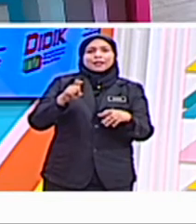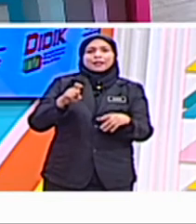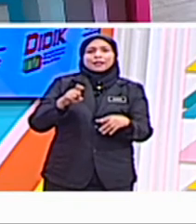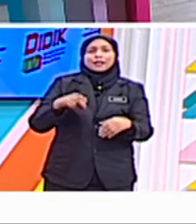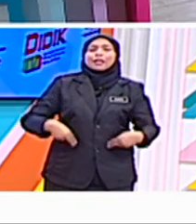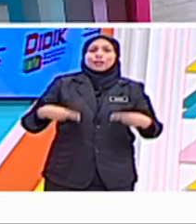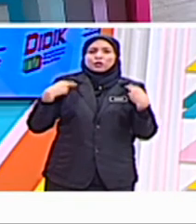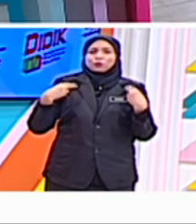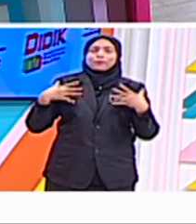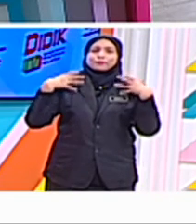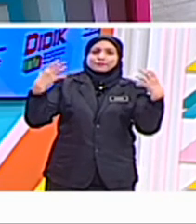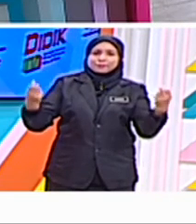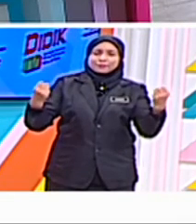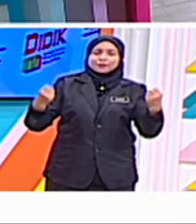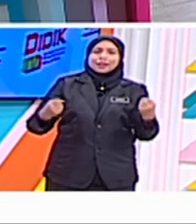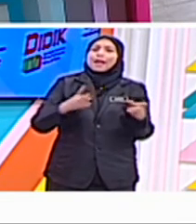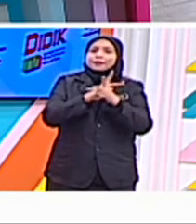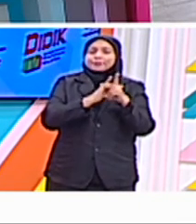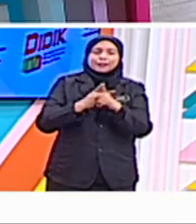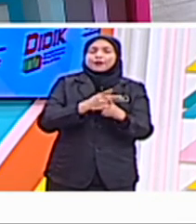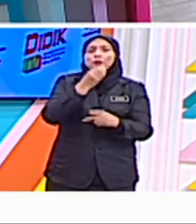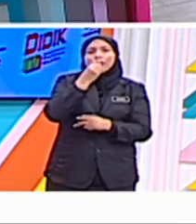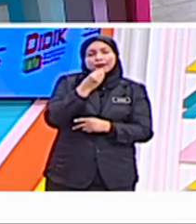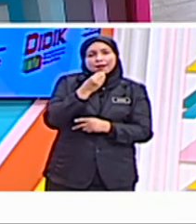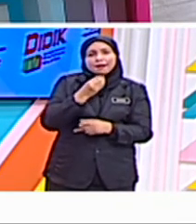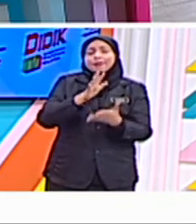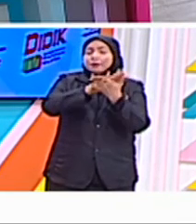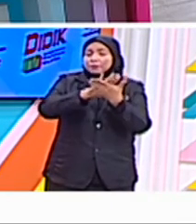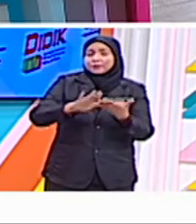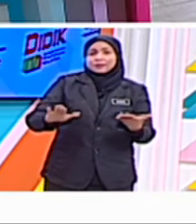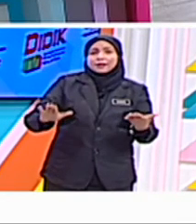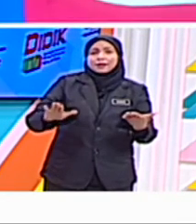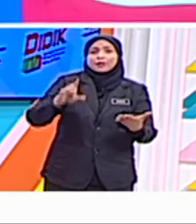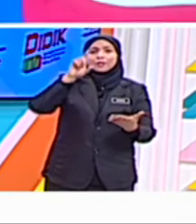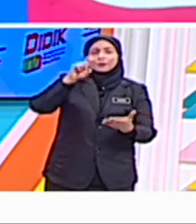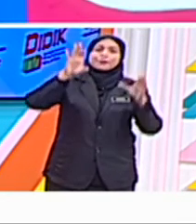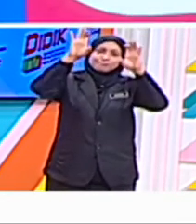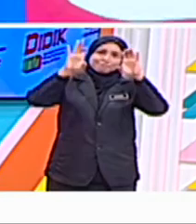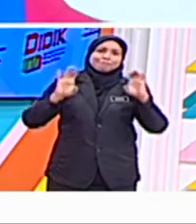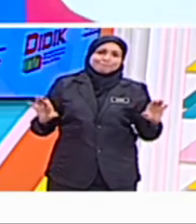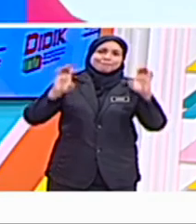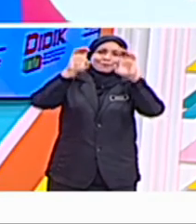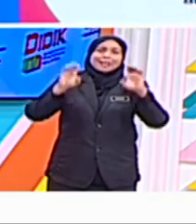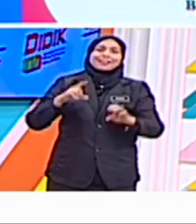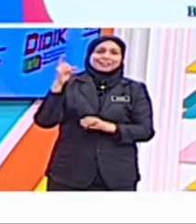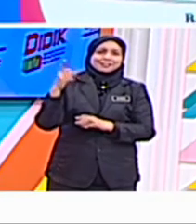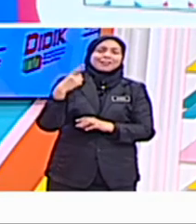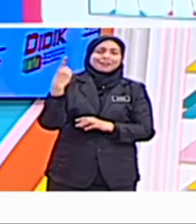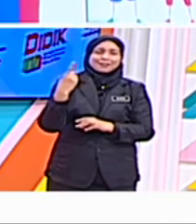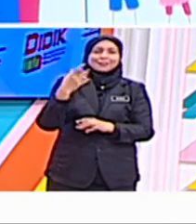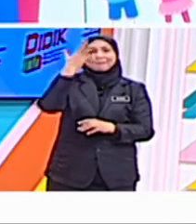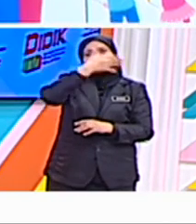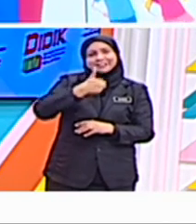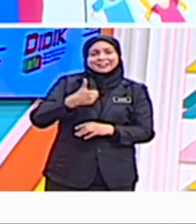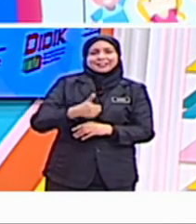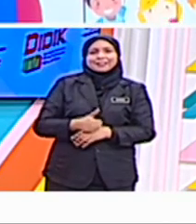penting nak badan kita sihat kan? Jaga pemakanan, jaga kebersihan, jangan lupa bersenam, okey, supaya sentiasa cantik,